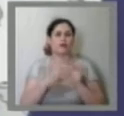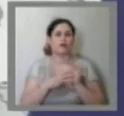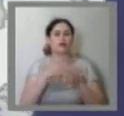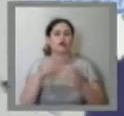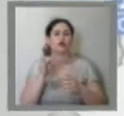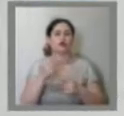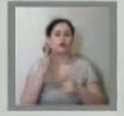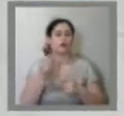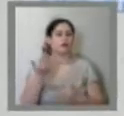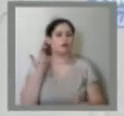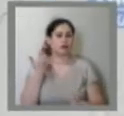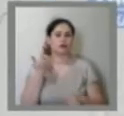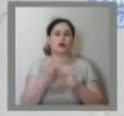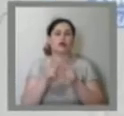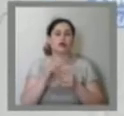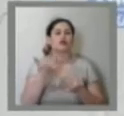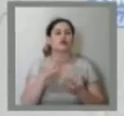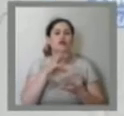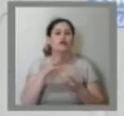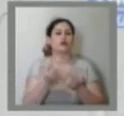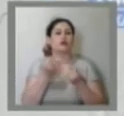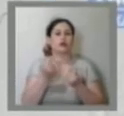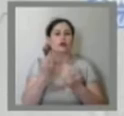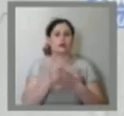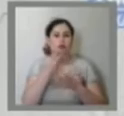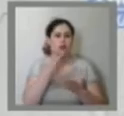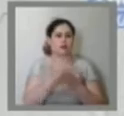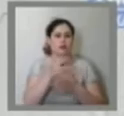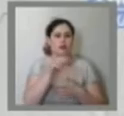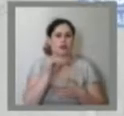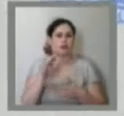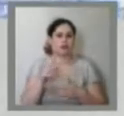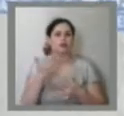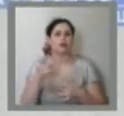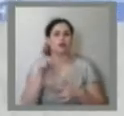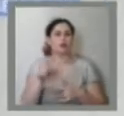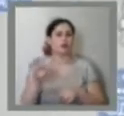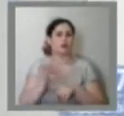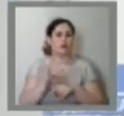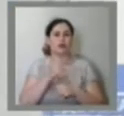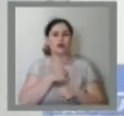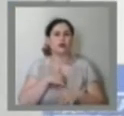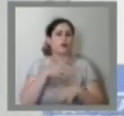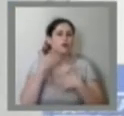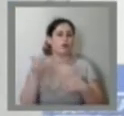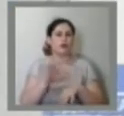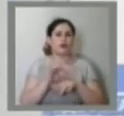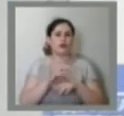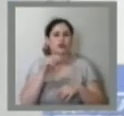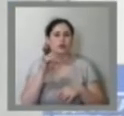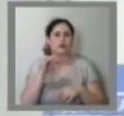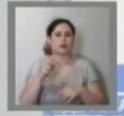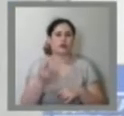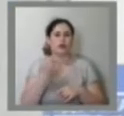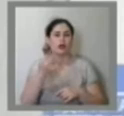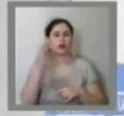раніше. Скільки є підтверджених випадків, можете подивитись на цій карті. Найбільше хворих у Чернівецькій області та Києві –